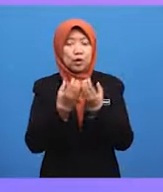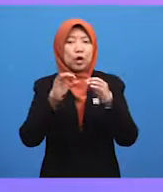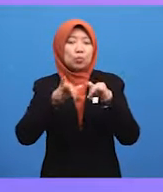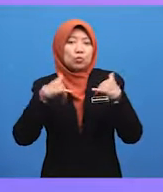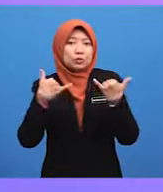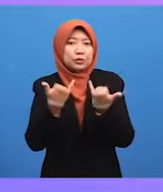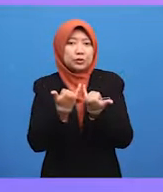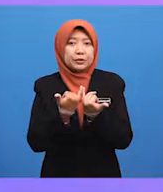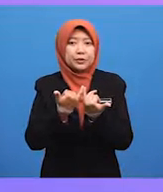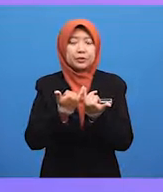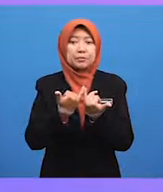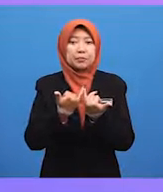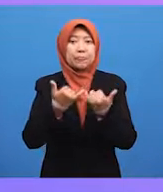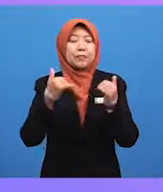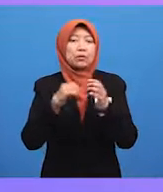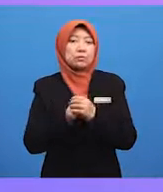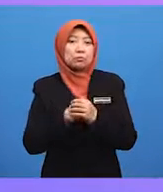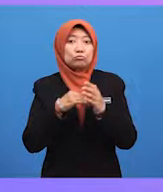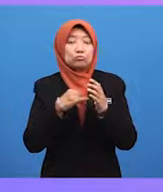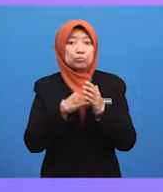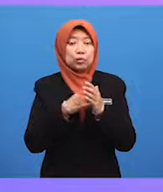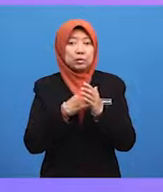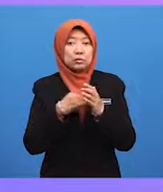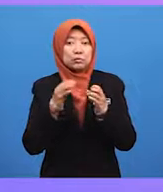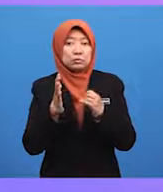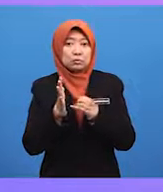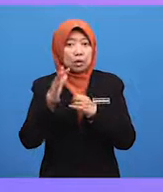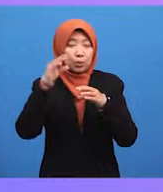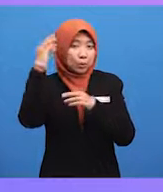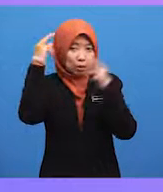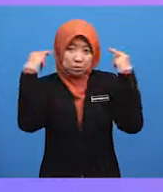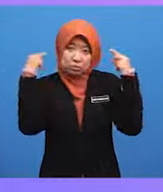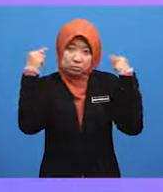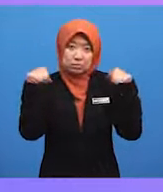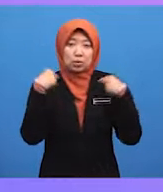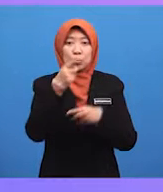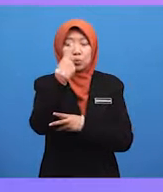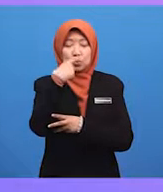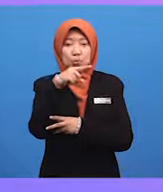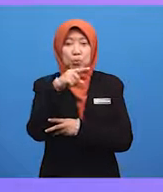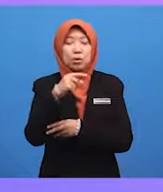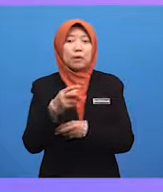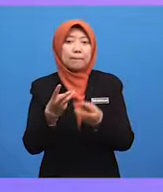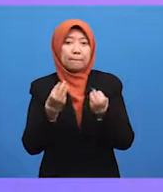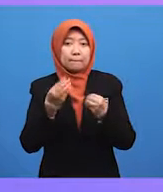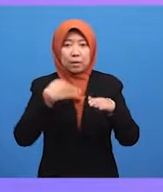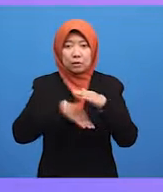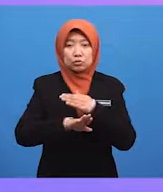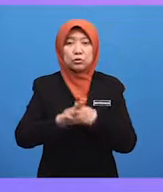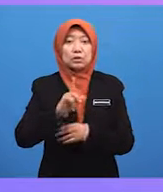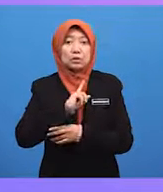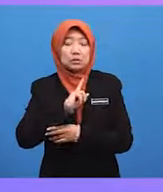Quraisy yang meminta Nabi mensyirikkan Allah. Mereka meminta Nabi Muhammad agar memeluk agama